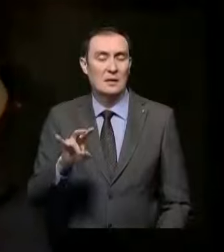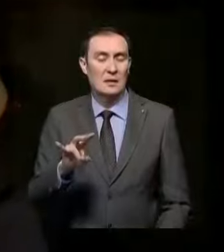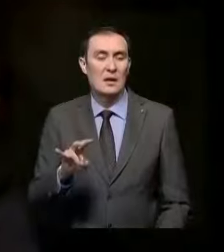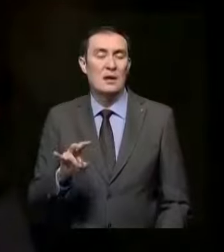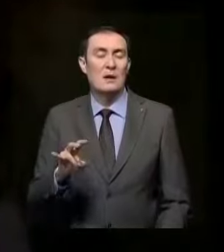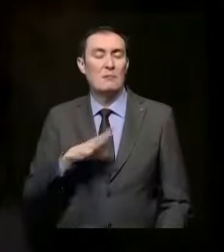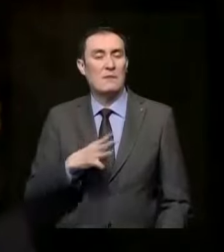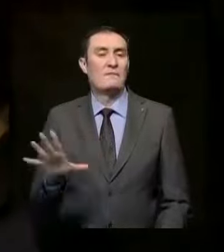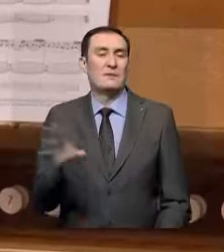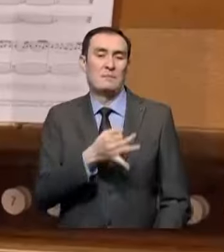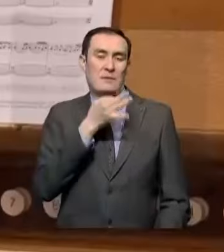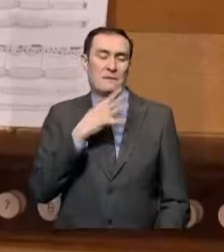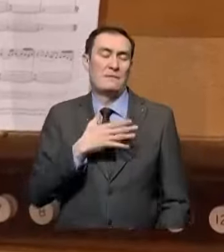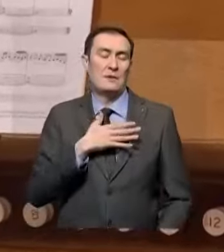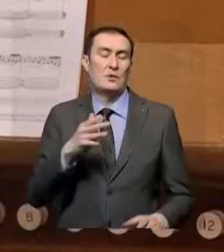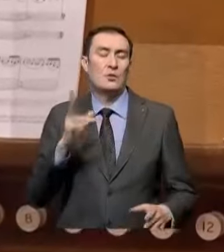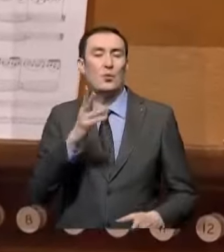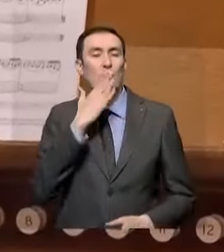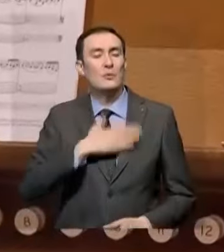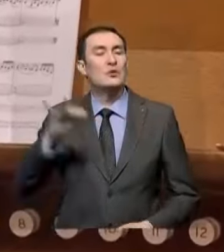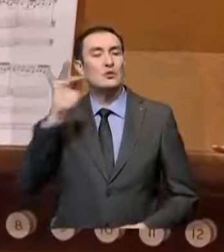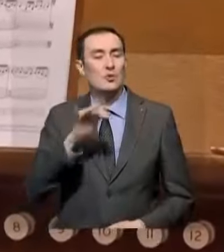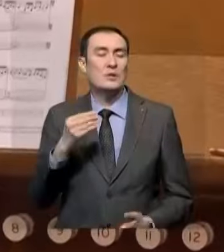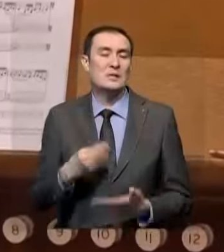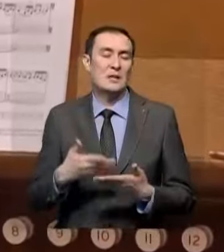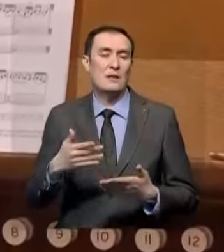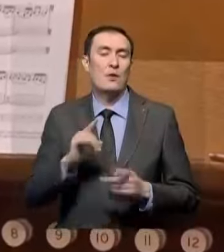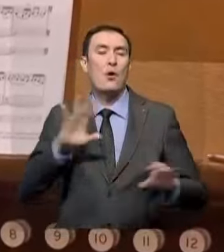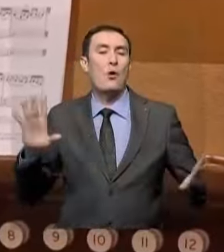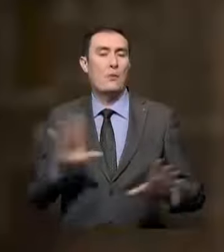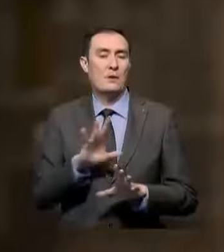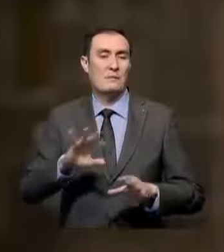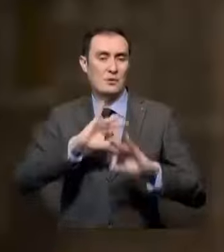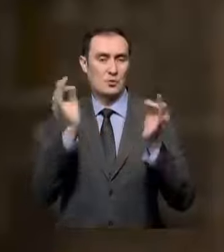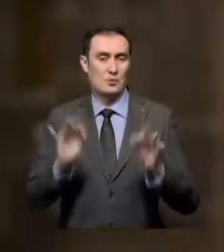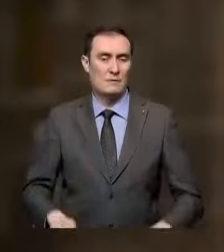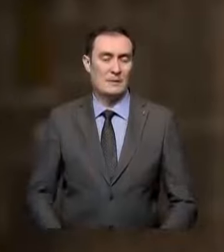оставило равнодушными ни любителей истории, ни ценителей оперного искусства.